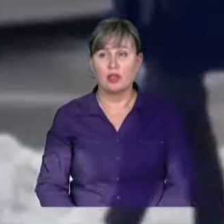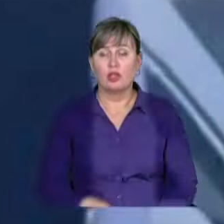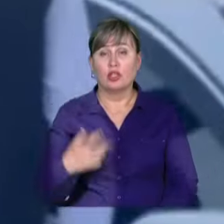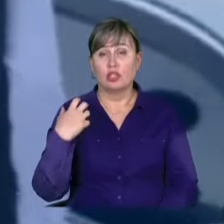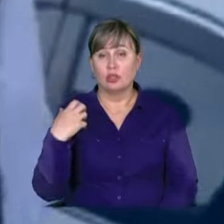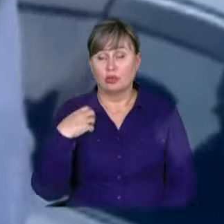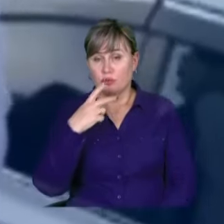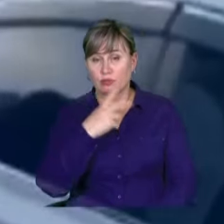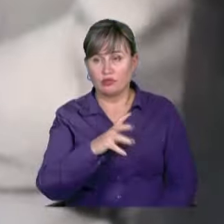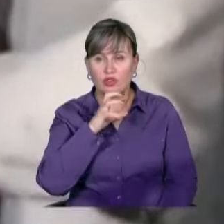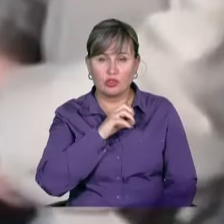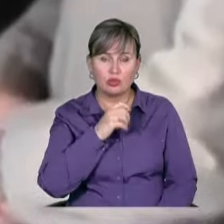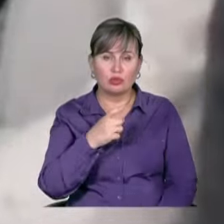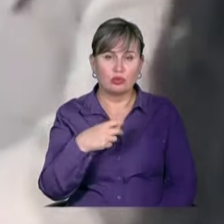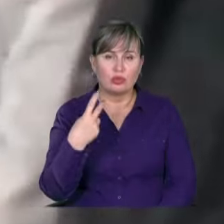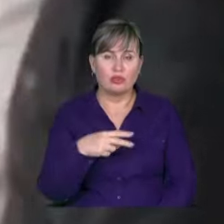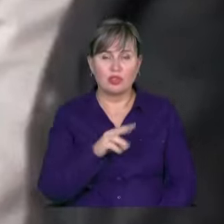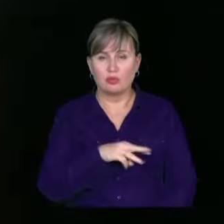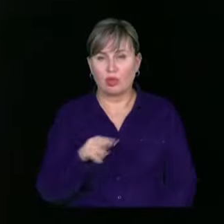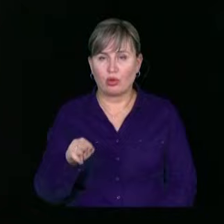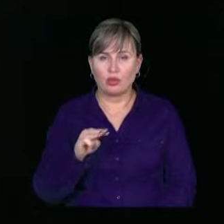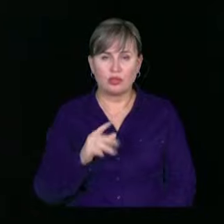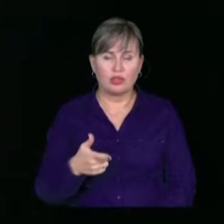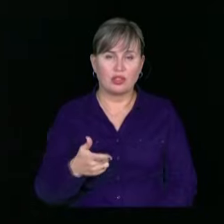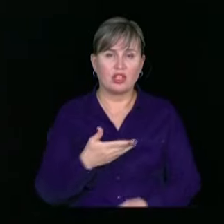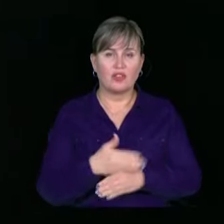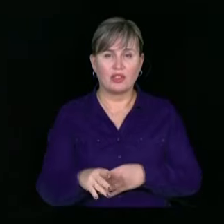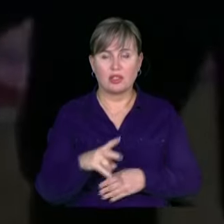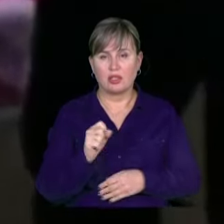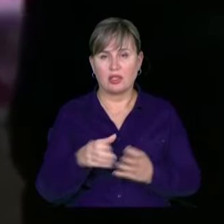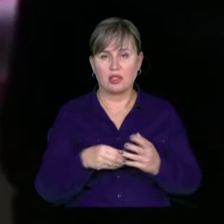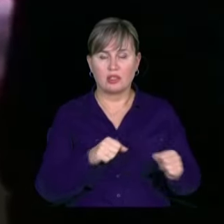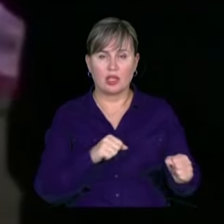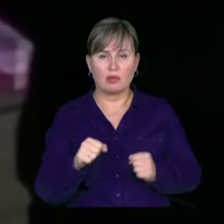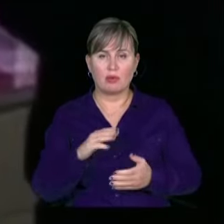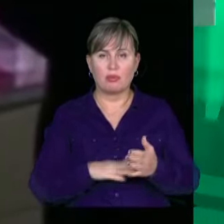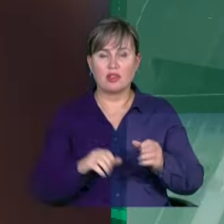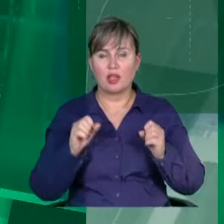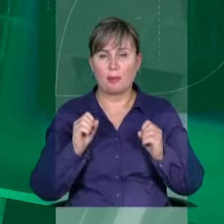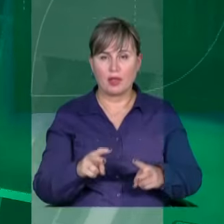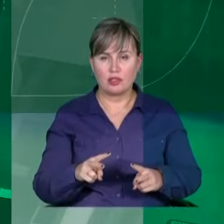Чиновника подозревают в хищении 120 миллионов тенге, выделенных на сейсмобезопасность Шымкента.